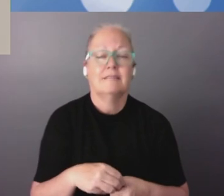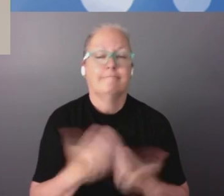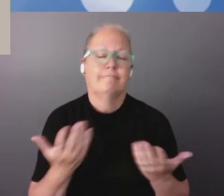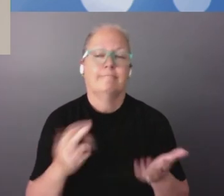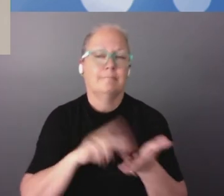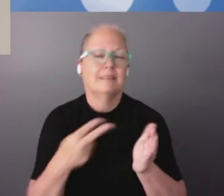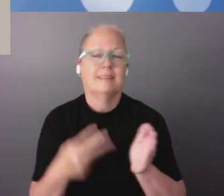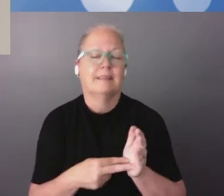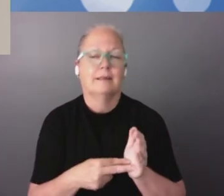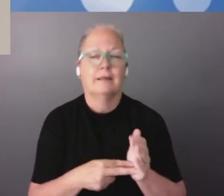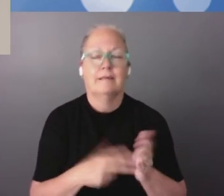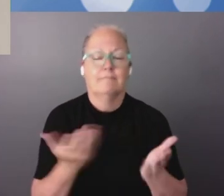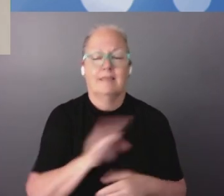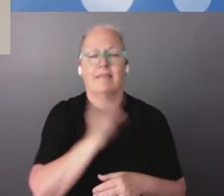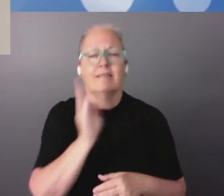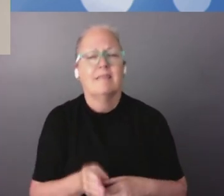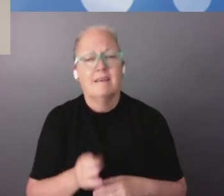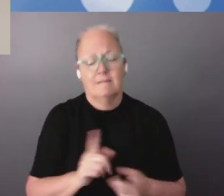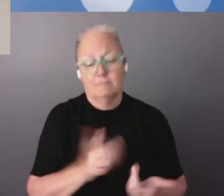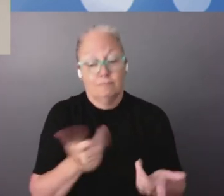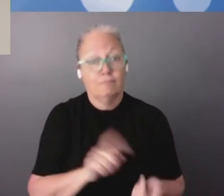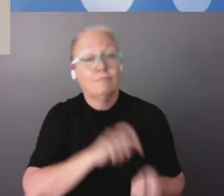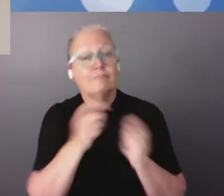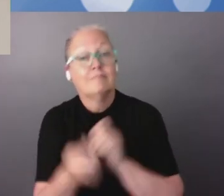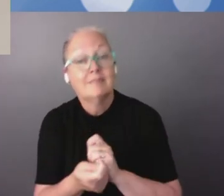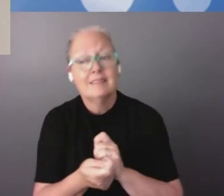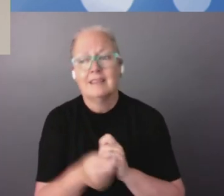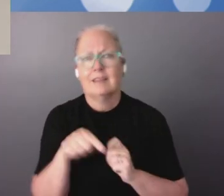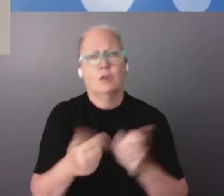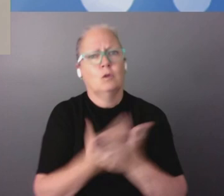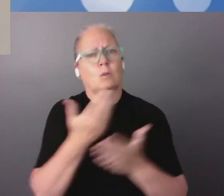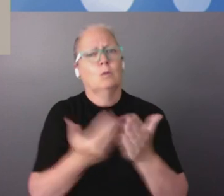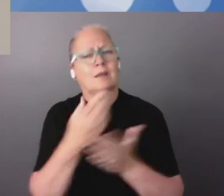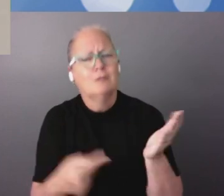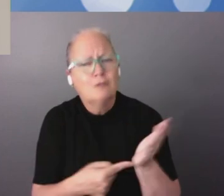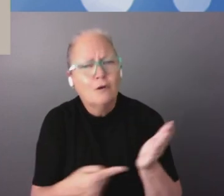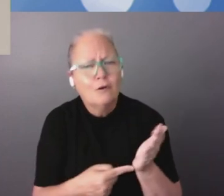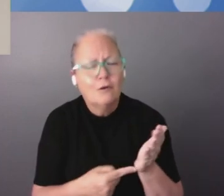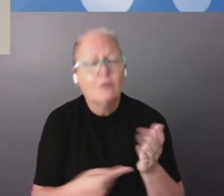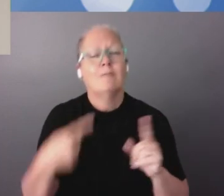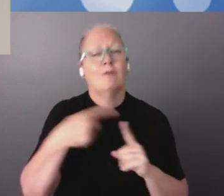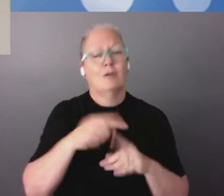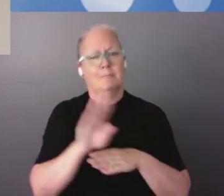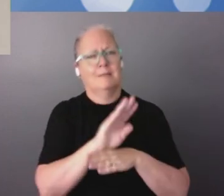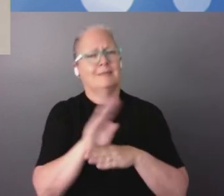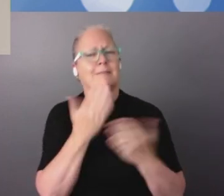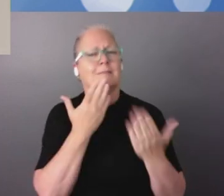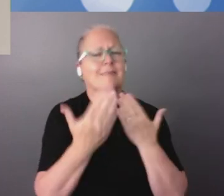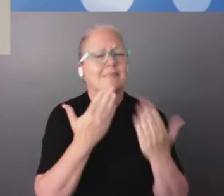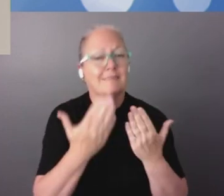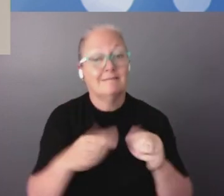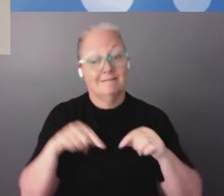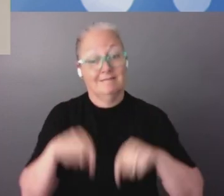город Катовице стал одновременно центром современных технологий, городом великих событий и центром деловых встреч. Международный конгресс-центр, в